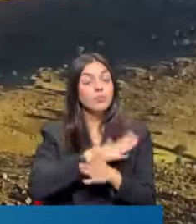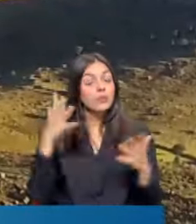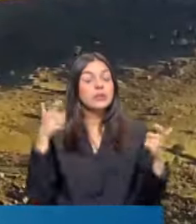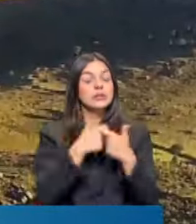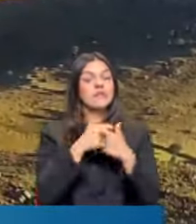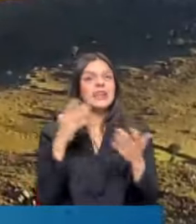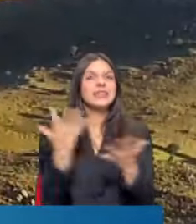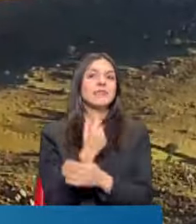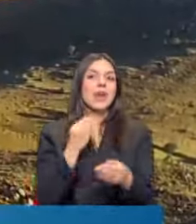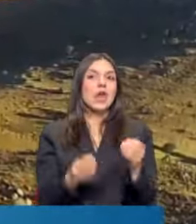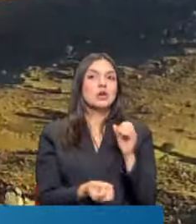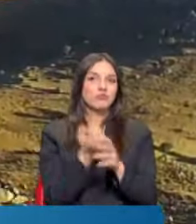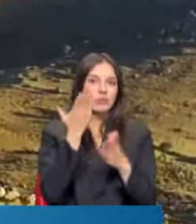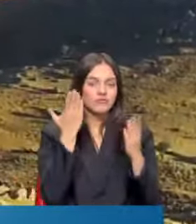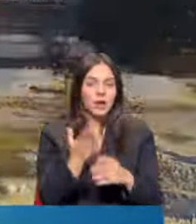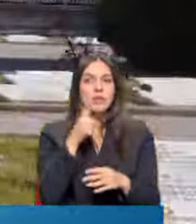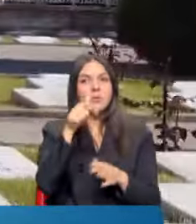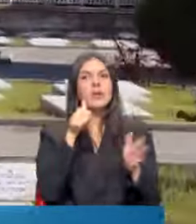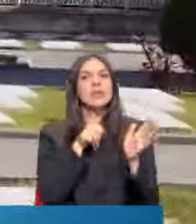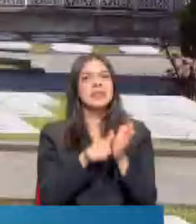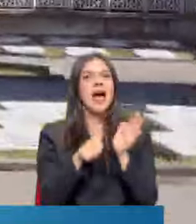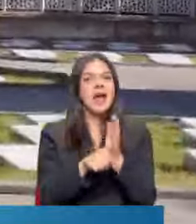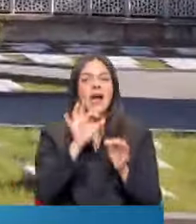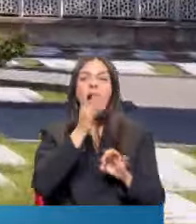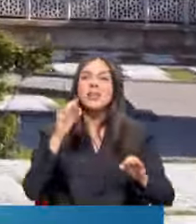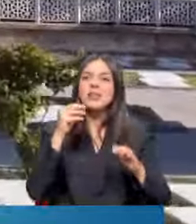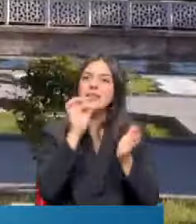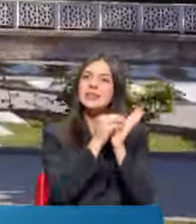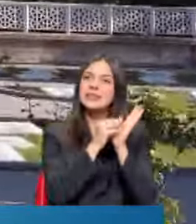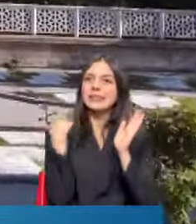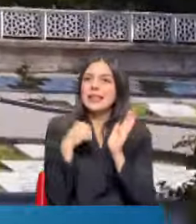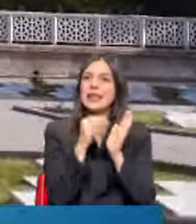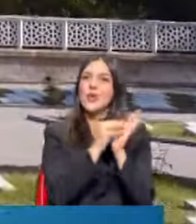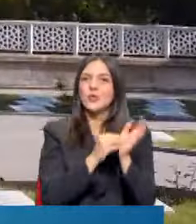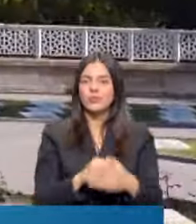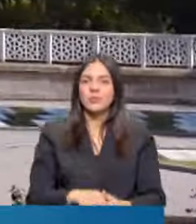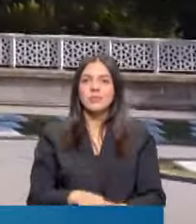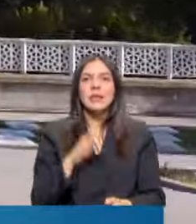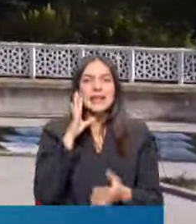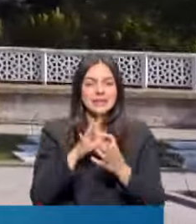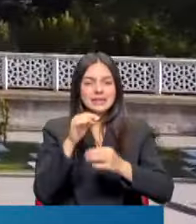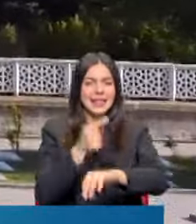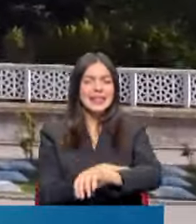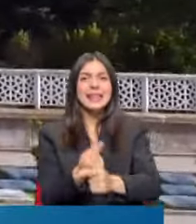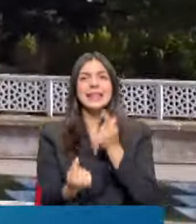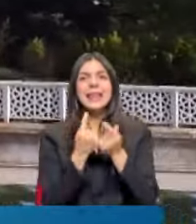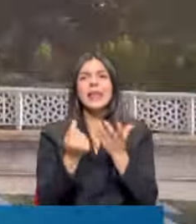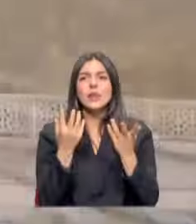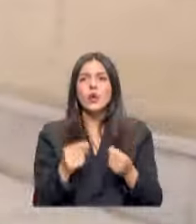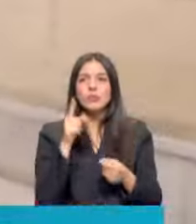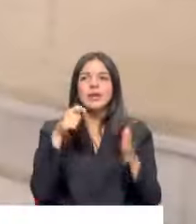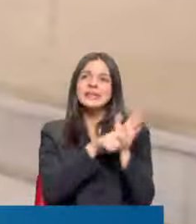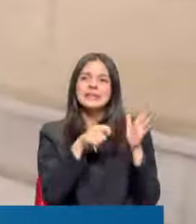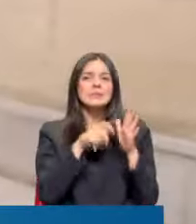O kahramanlık tarihe altın harflerle kazındı. İnsan tüyleri diken diken oluyor. Hani şu